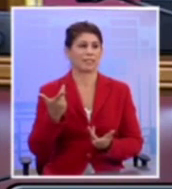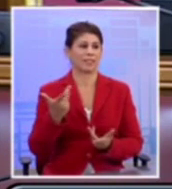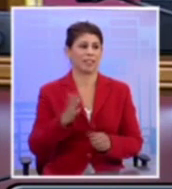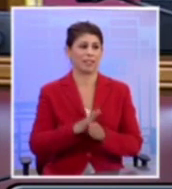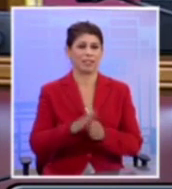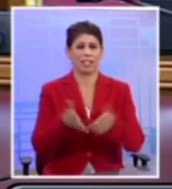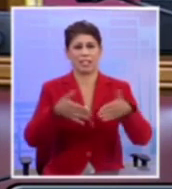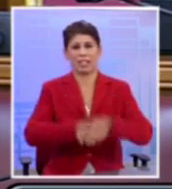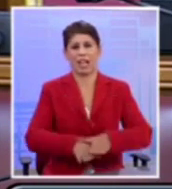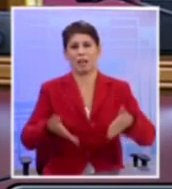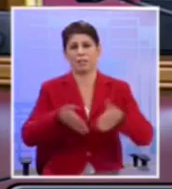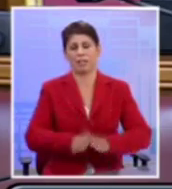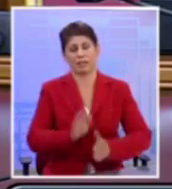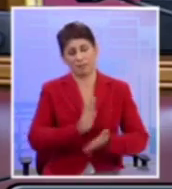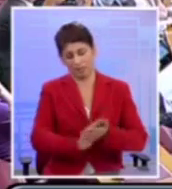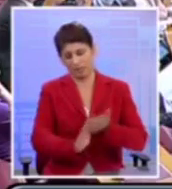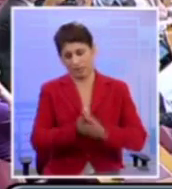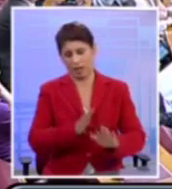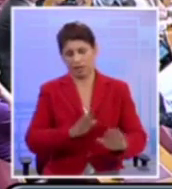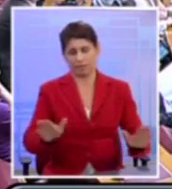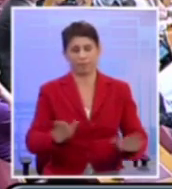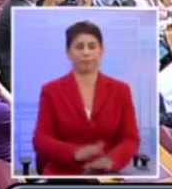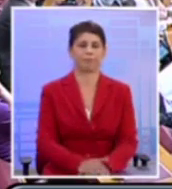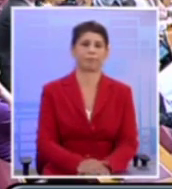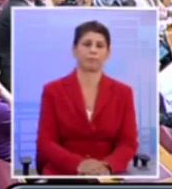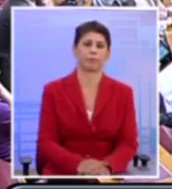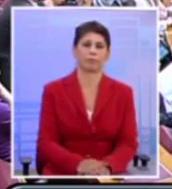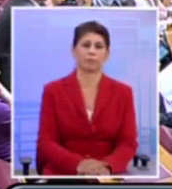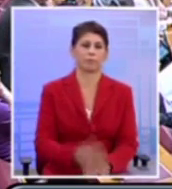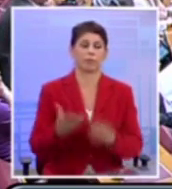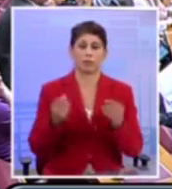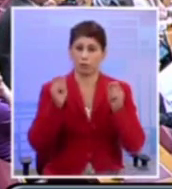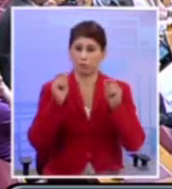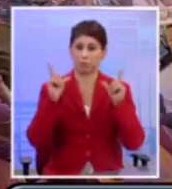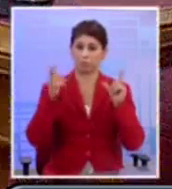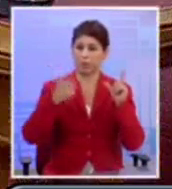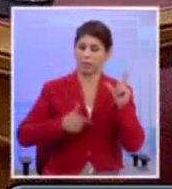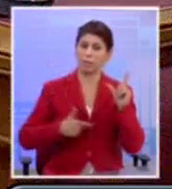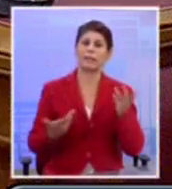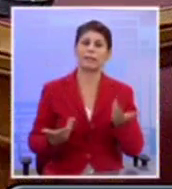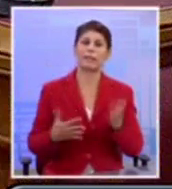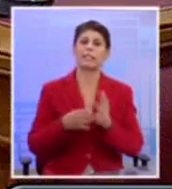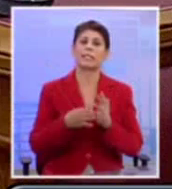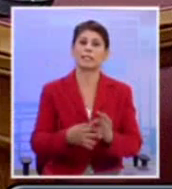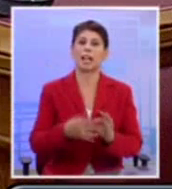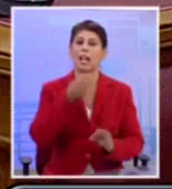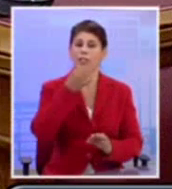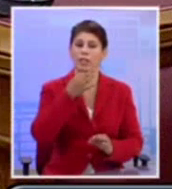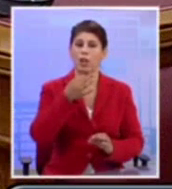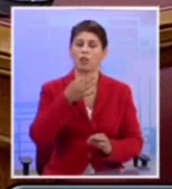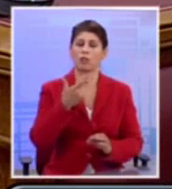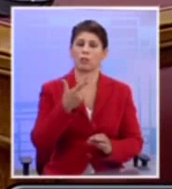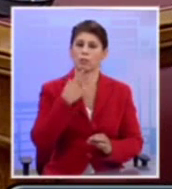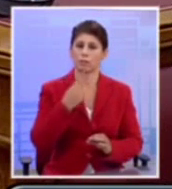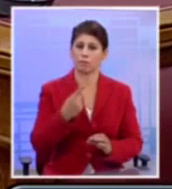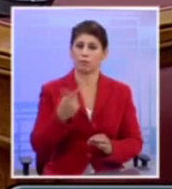τη συγκάλυψη. Τώρα, εκείνο που δημιουργεί μεγάλη εντύπωση, σε μένα τουλάχιστον, είναι οι συνεχείς δηλώσεις και αναφορές